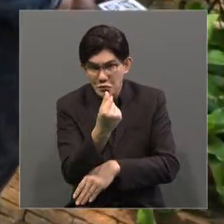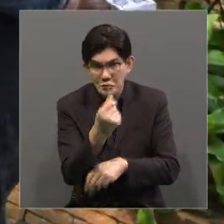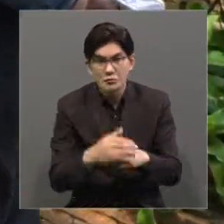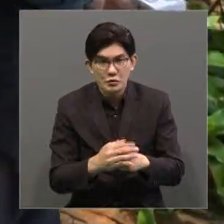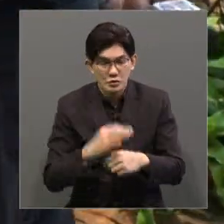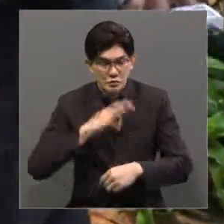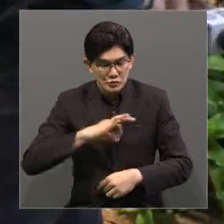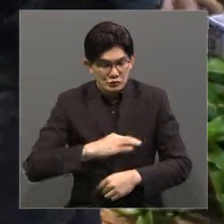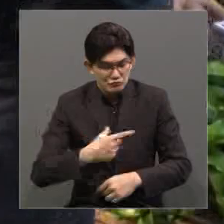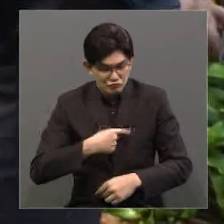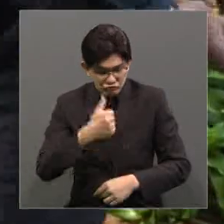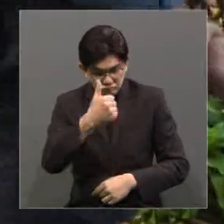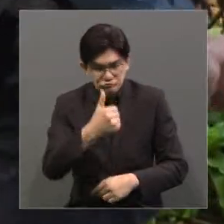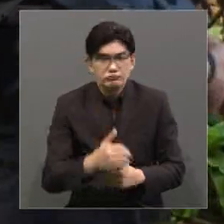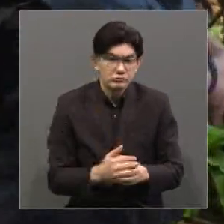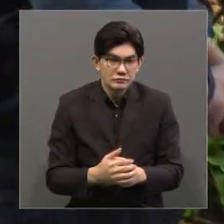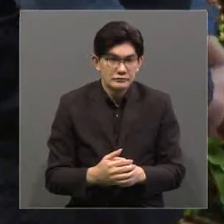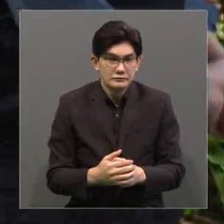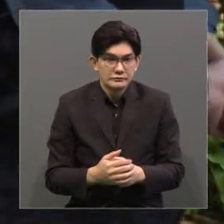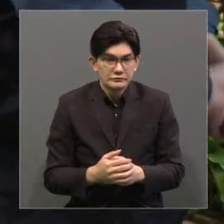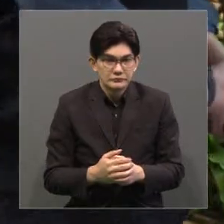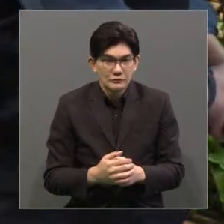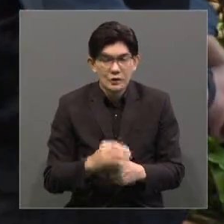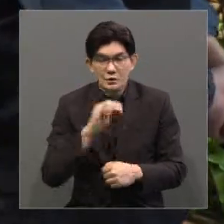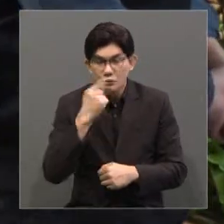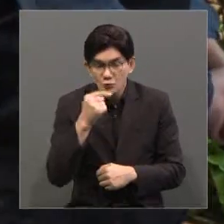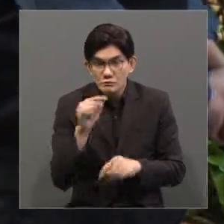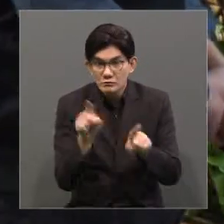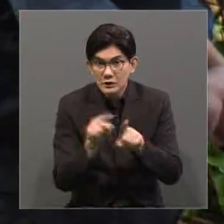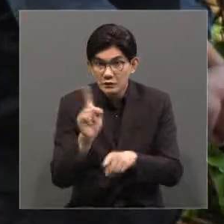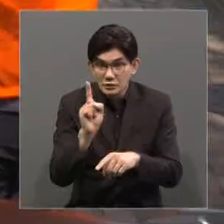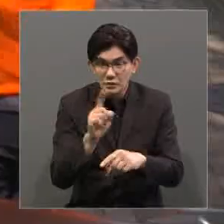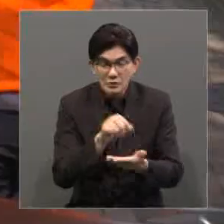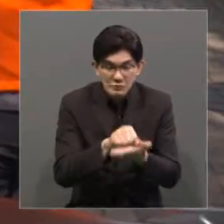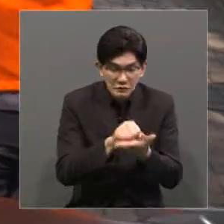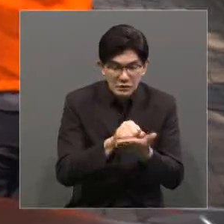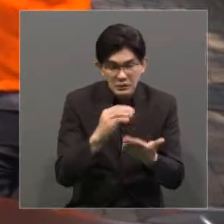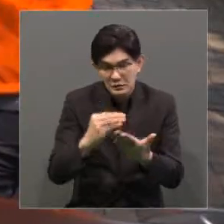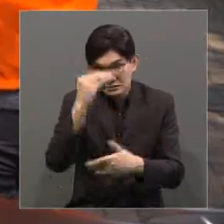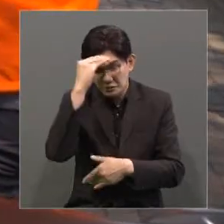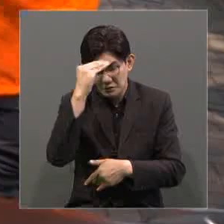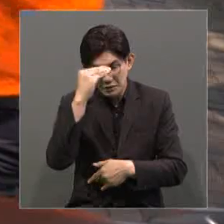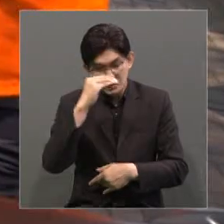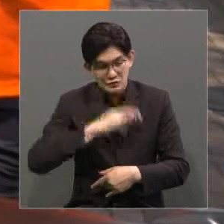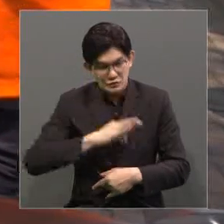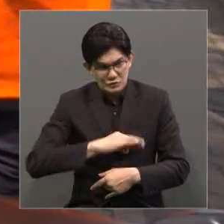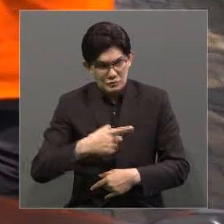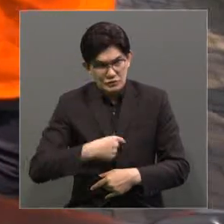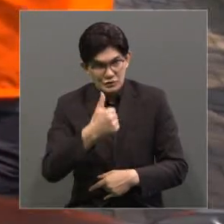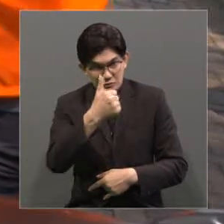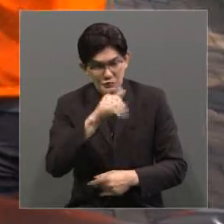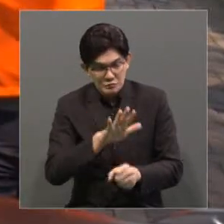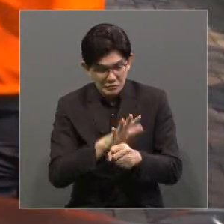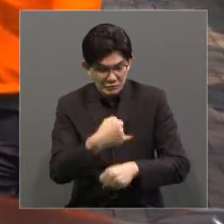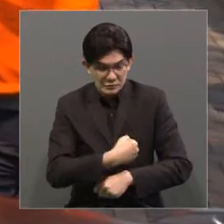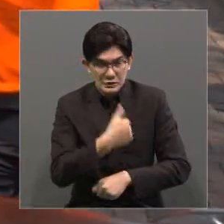ความประทับใจให้กับผู้รับบริการทุกๆคนที่ต่างพูดเป็นเสียงเดียวกันว่างานบริการของนักศึกษาน่าประทับใจและสร้างความพึง